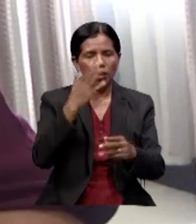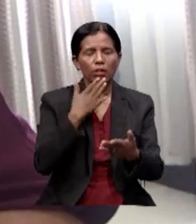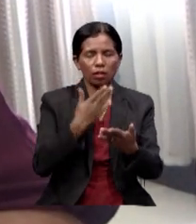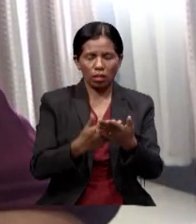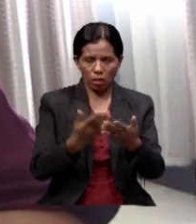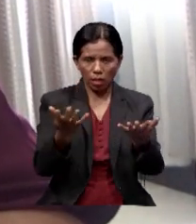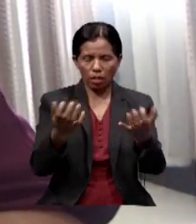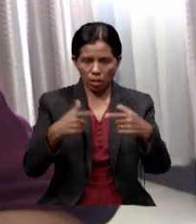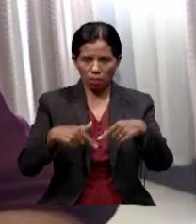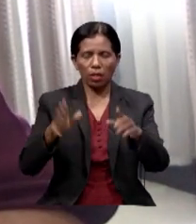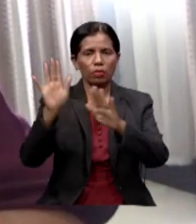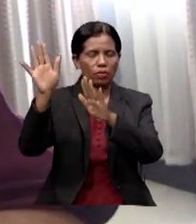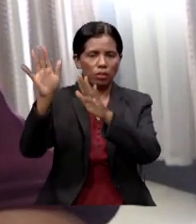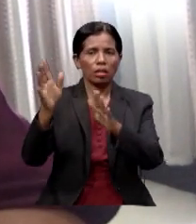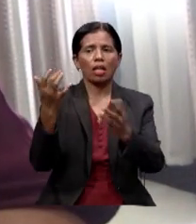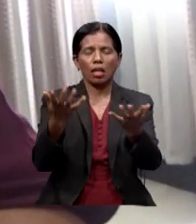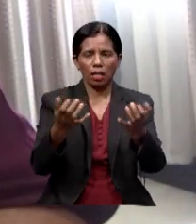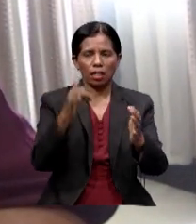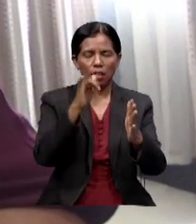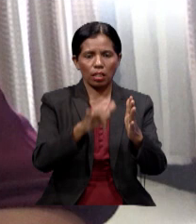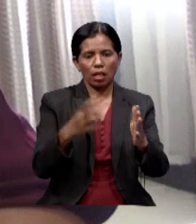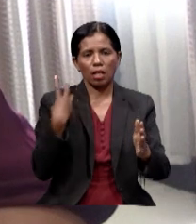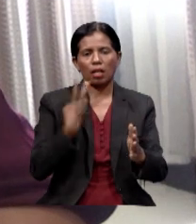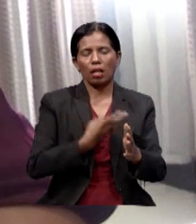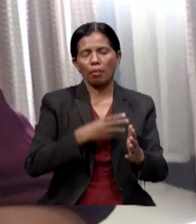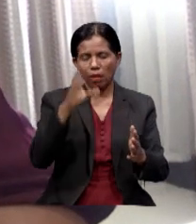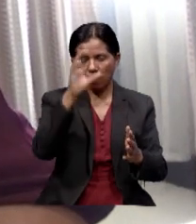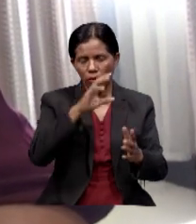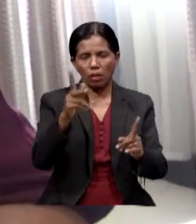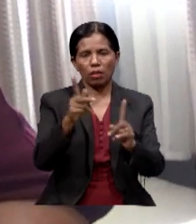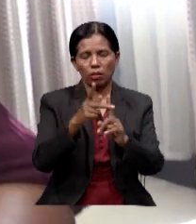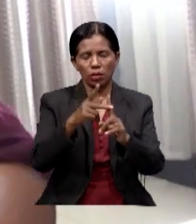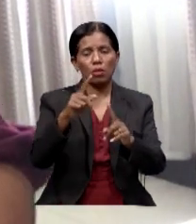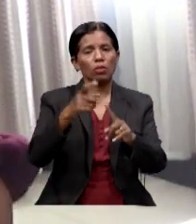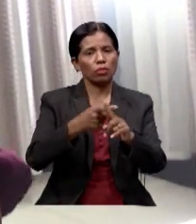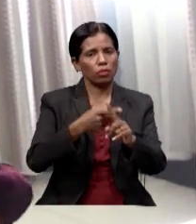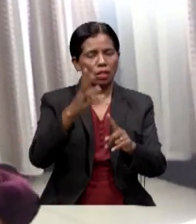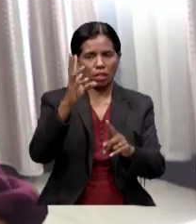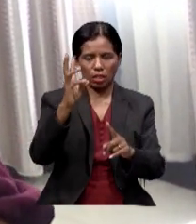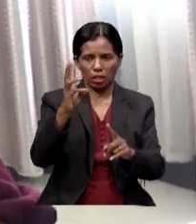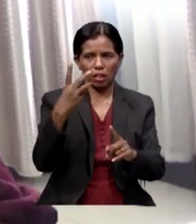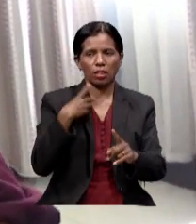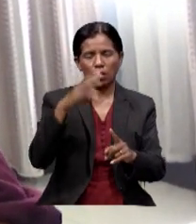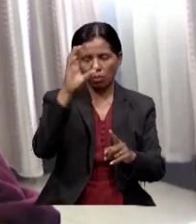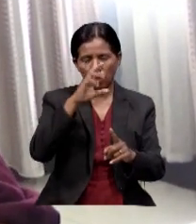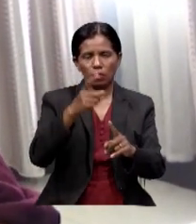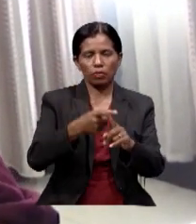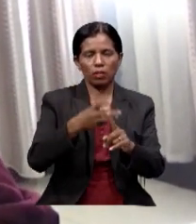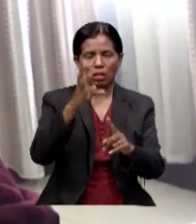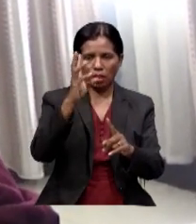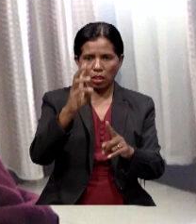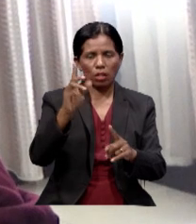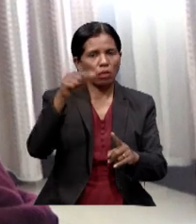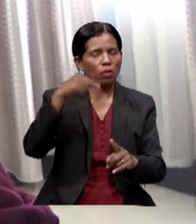par organiza. Si hakarak hela hane ami ba buka kos par selo kos be. Enquanto fulaneng, tam ite teng buka lo klai fulaneng. Fulaneng mang deang